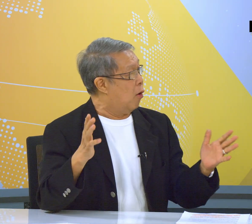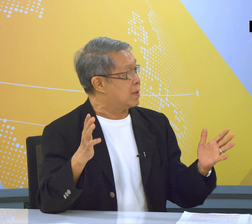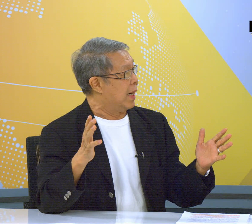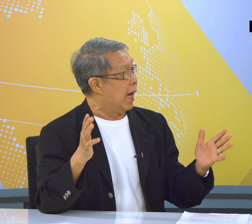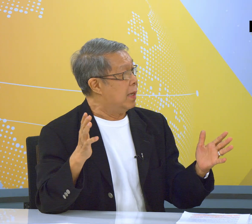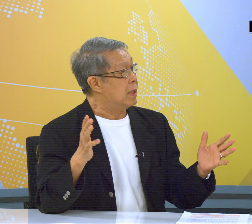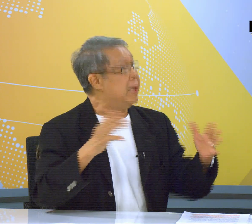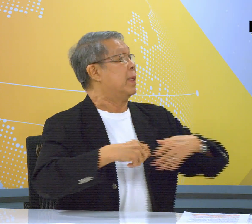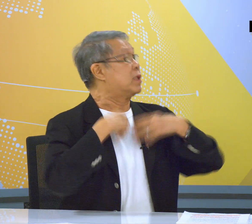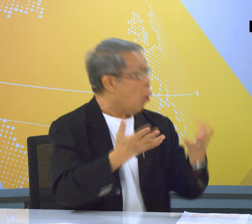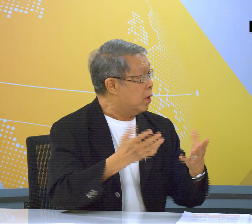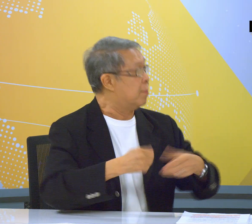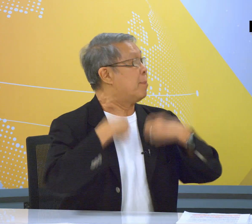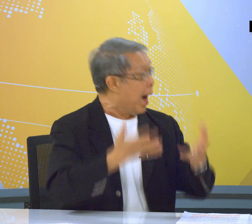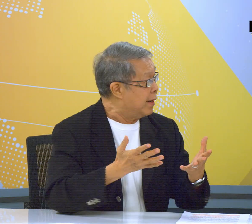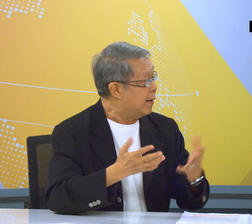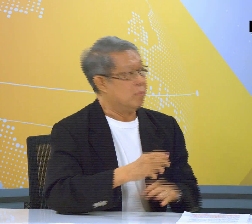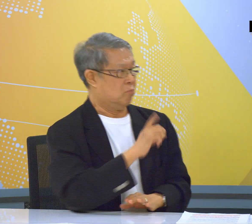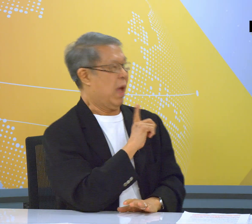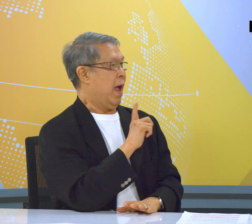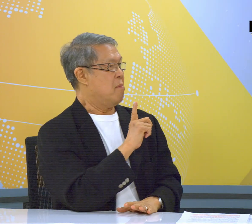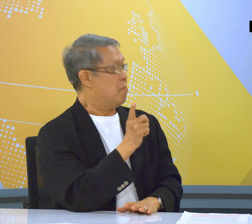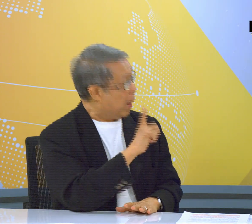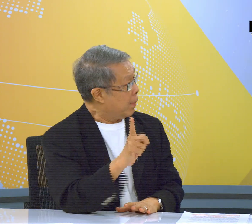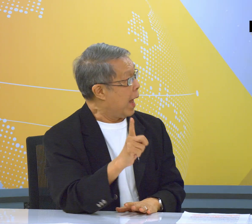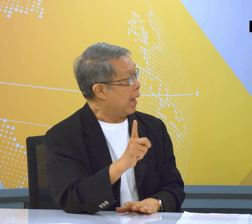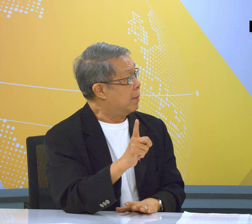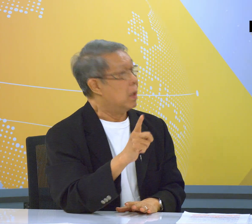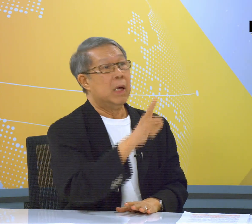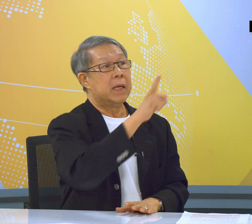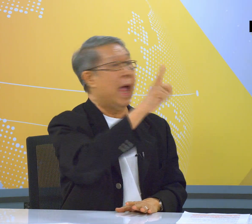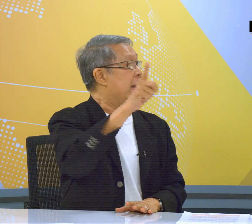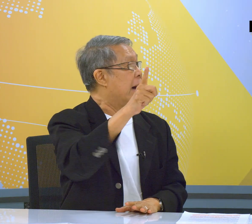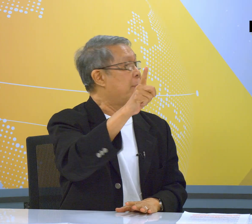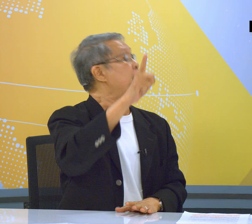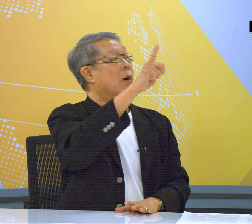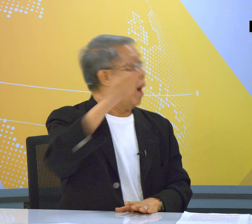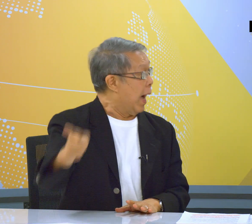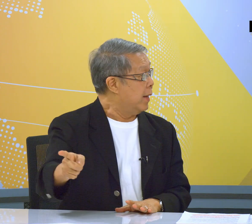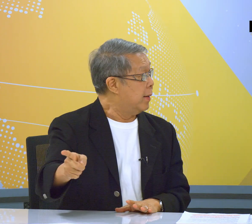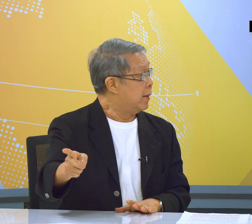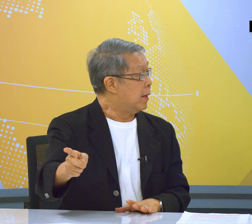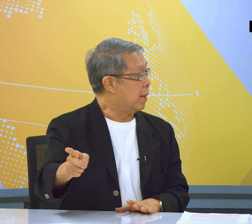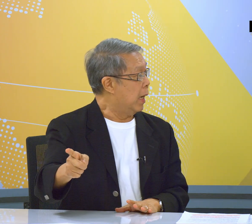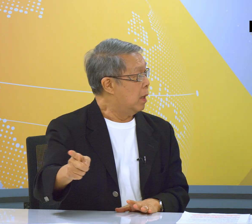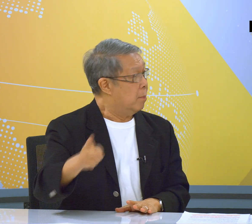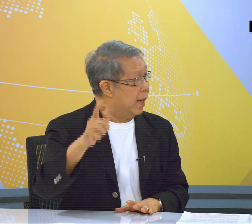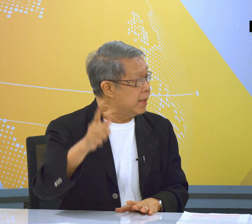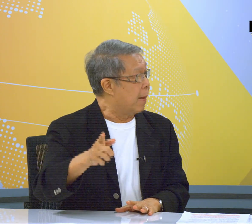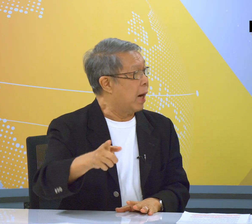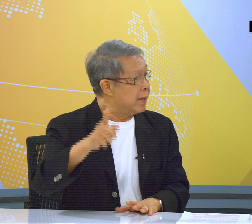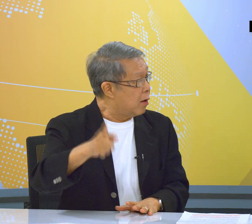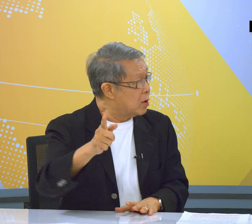แลวมาโครษณาที่มันตรง มันปรง แต่มันไม่ได้แค่ดังปัดเดวก็หาย เนม